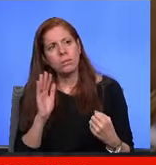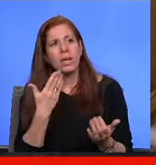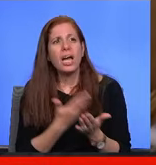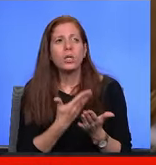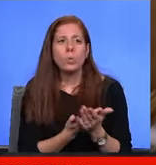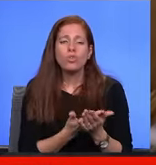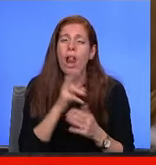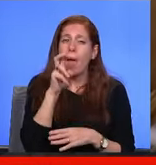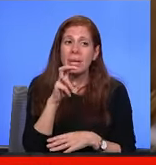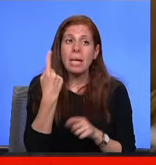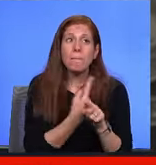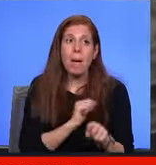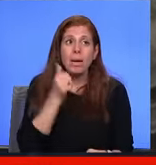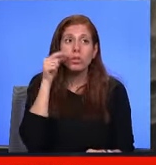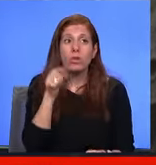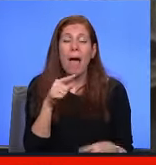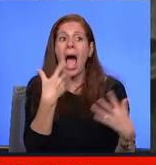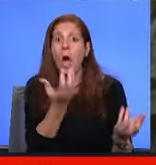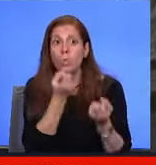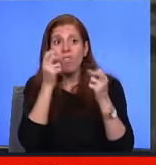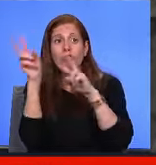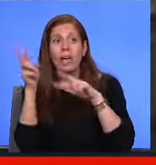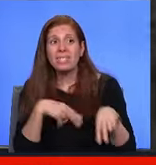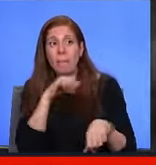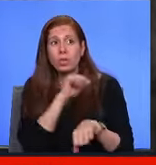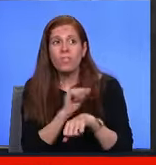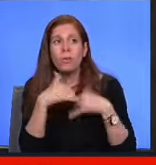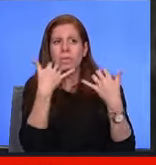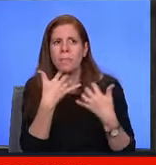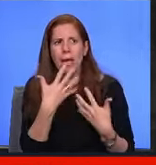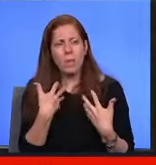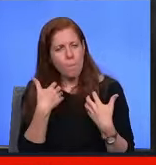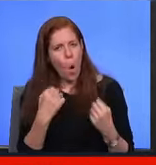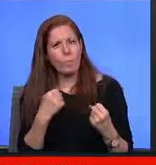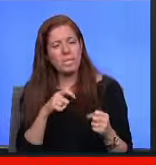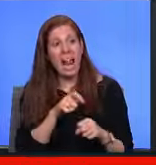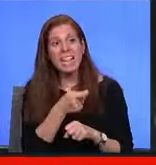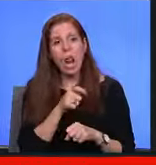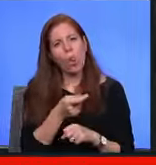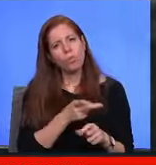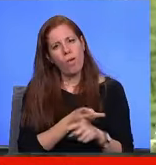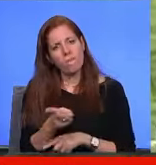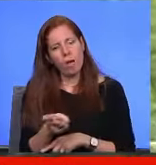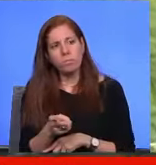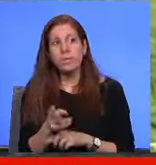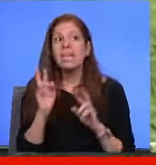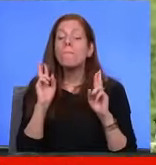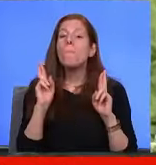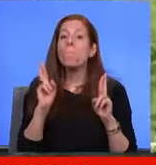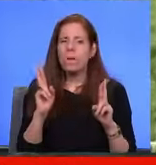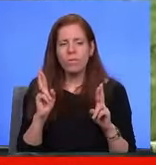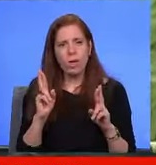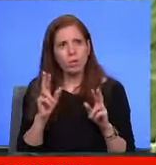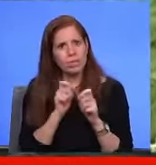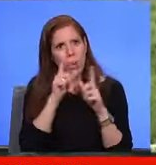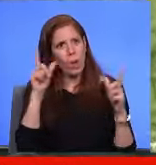שבה חטופה שחזרה מהשבי מספרת באומץ על ההתעללות שעברה. אני מאוד מאוד מקווה שזה יעורר, אני מאוד מקווה שזה